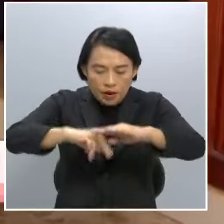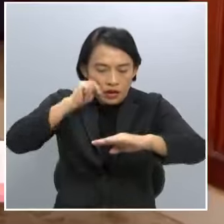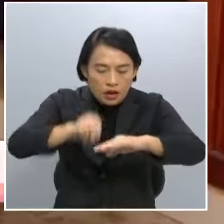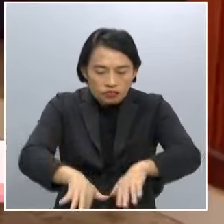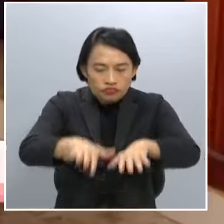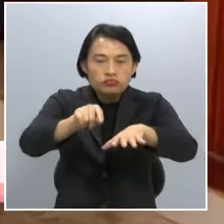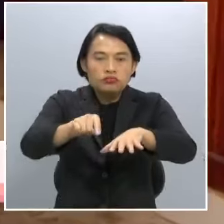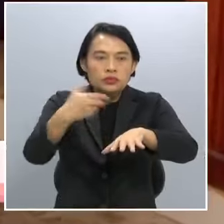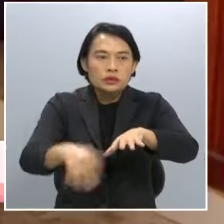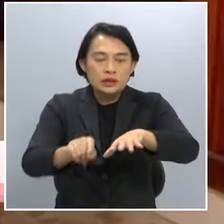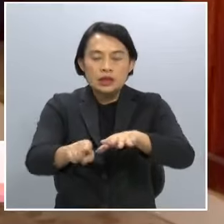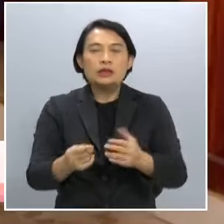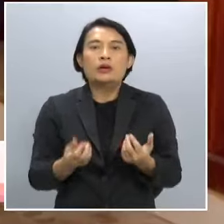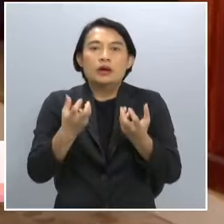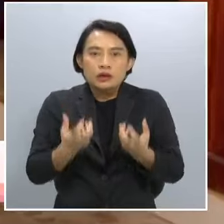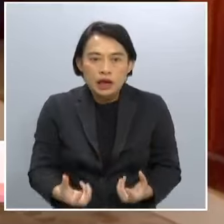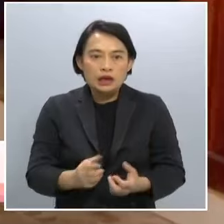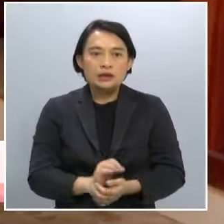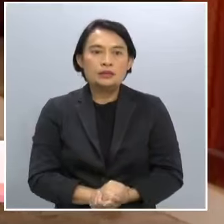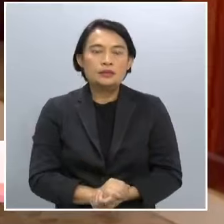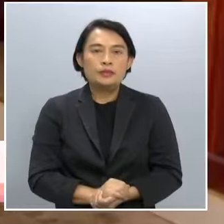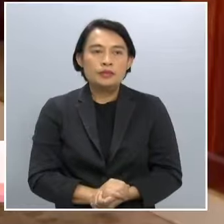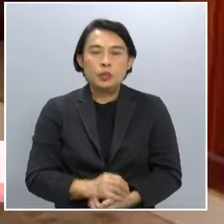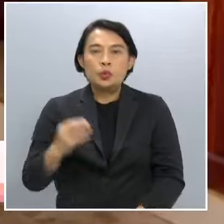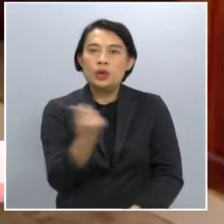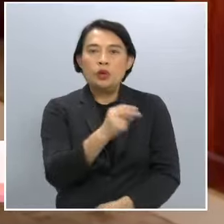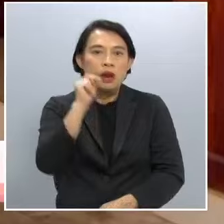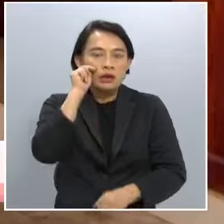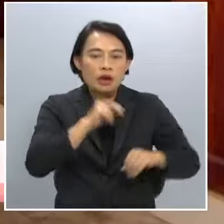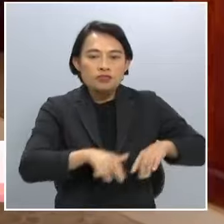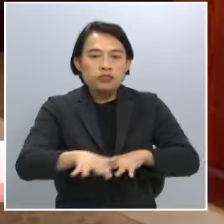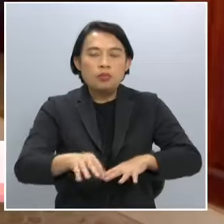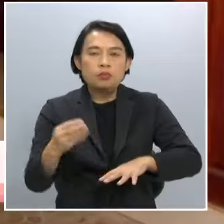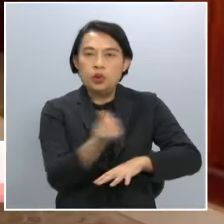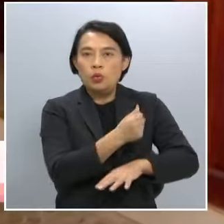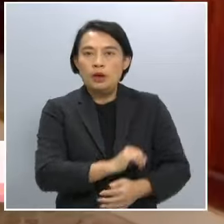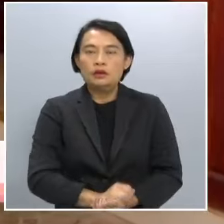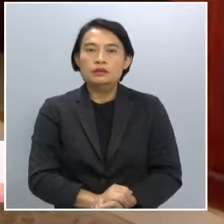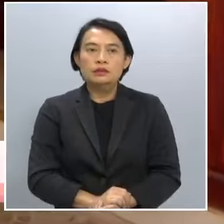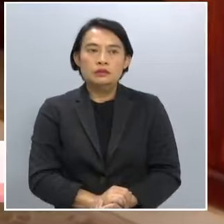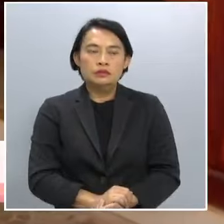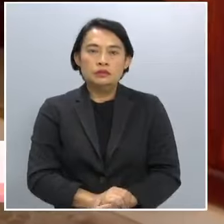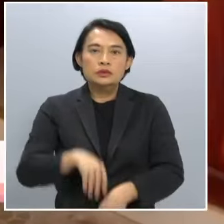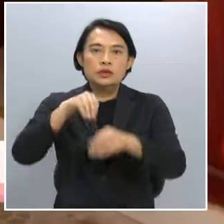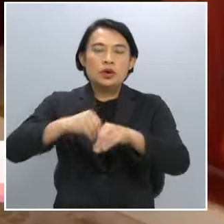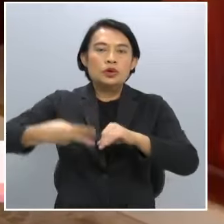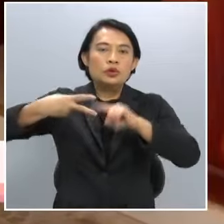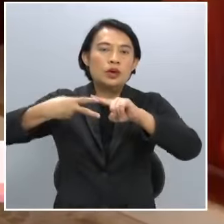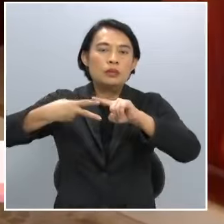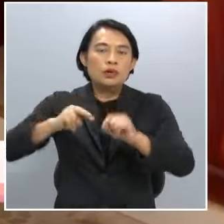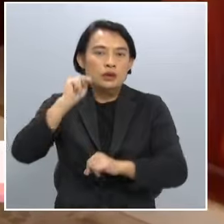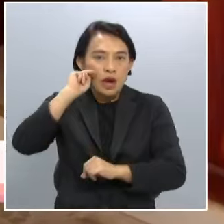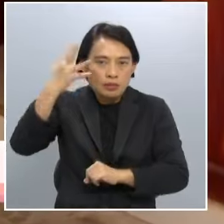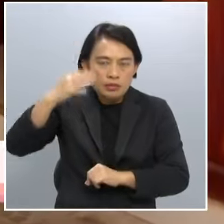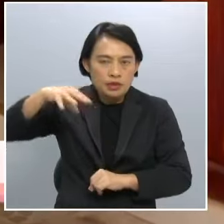อีกไวน้ำมันมาไวโอ้ย 3-4 วันแล้วเนี่ยก็อยู่ข้างบนไม่มีน้ำไม่มีไ